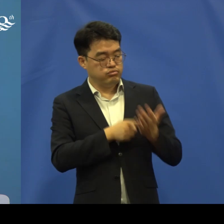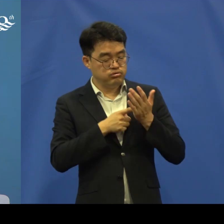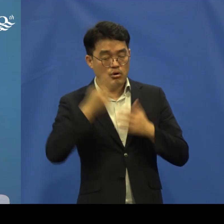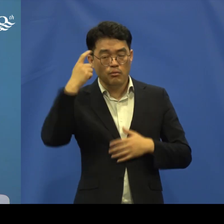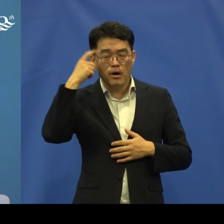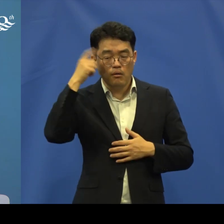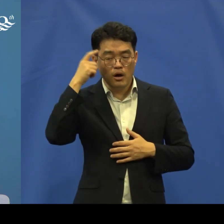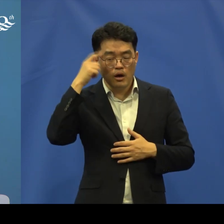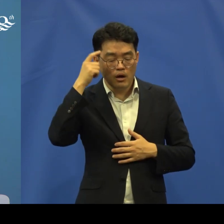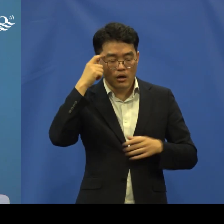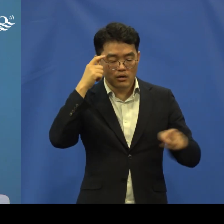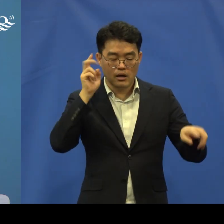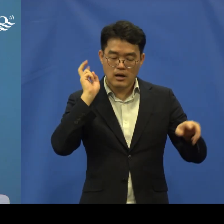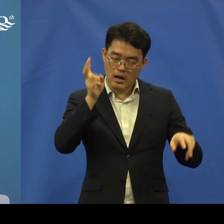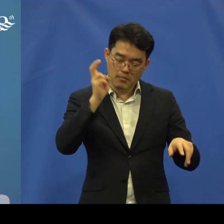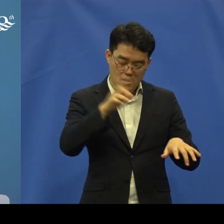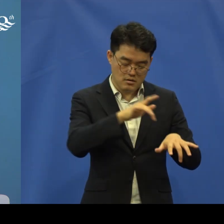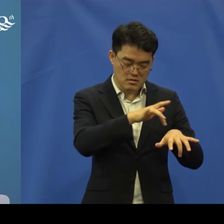파괴하고,